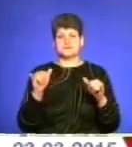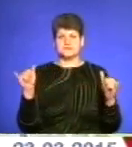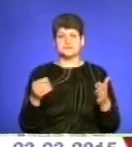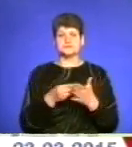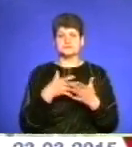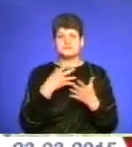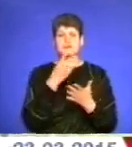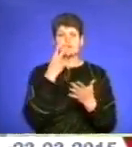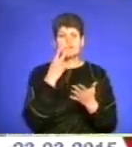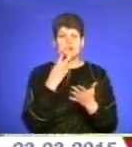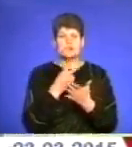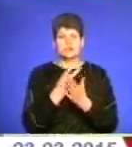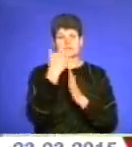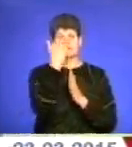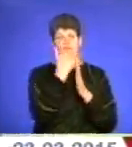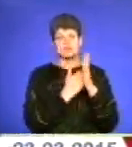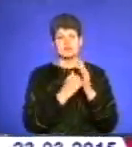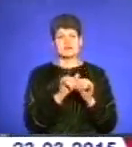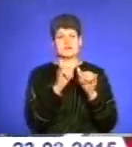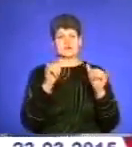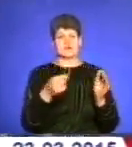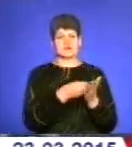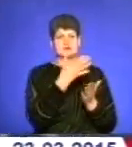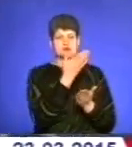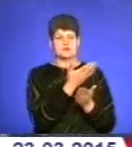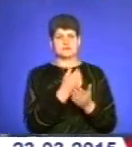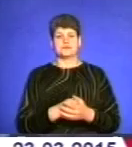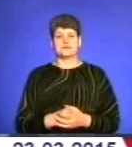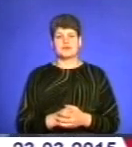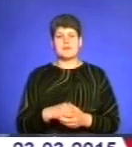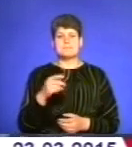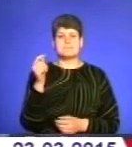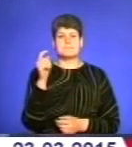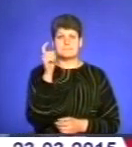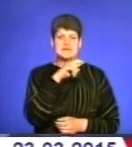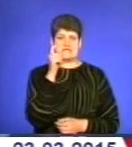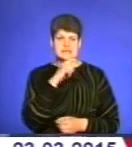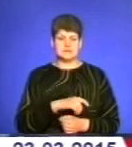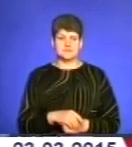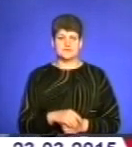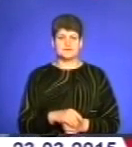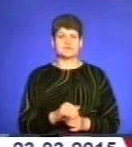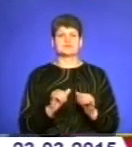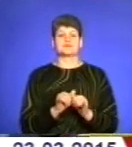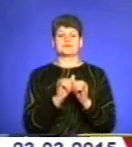підприємств демонструють інфографіку росту цін. Значить, бензин зріс